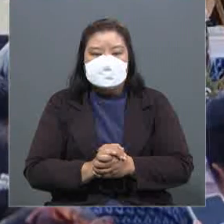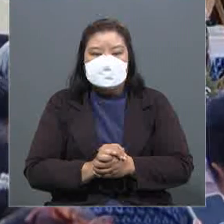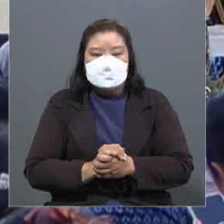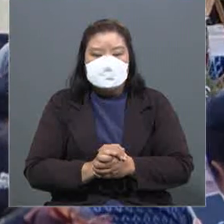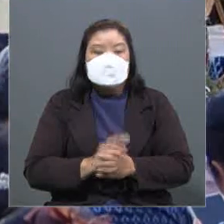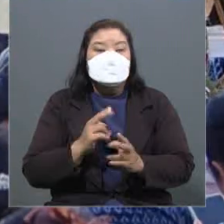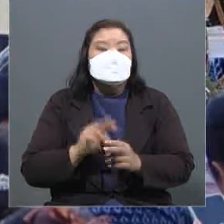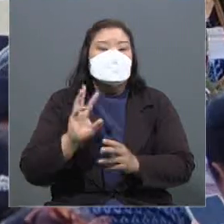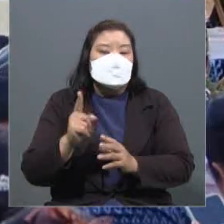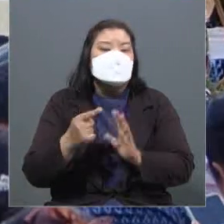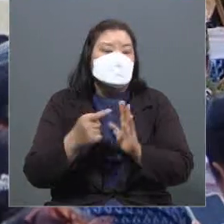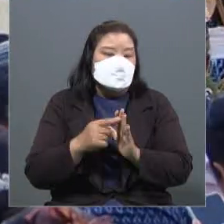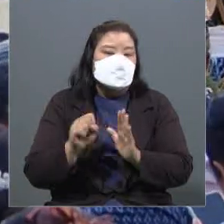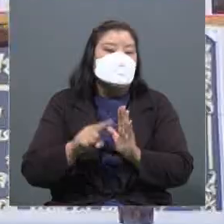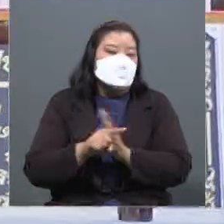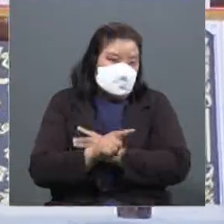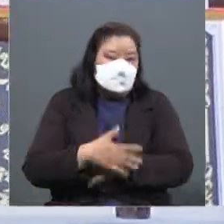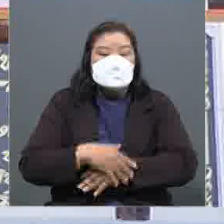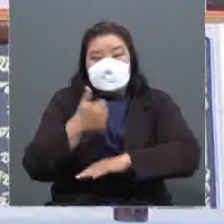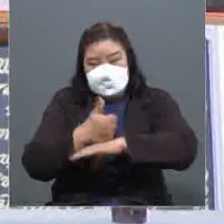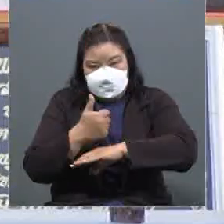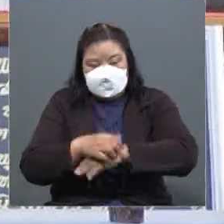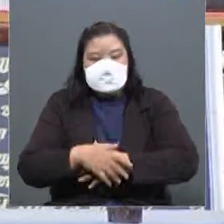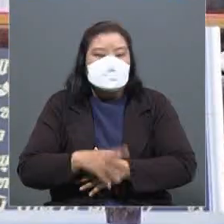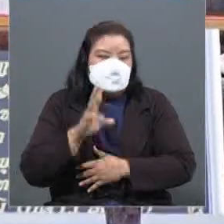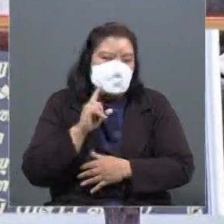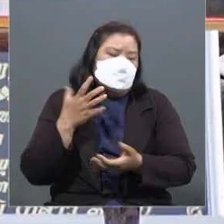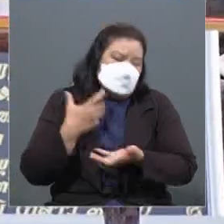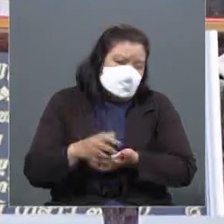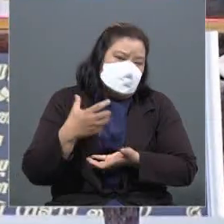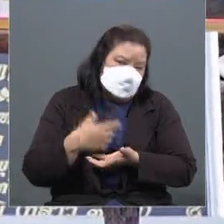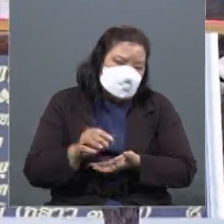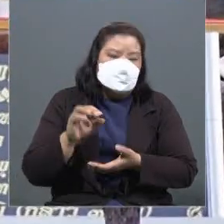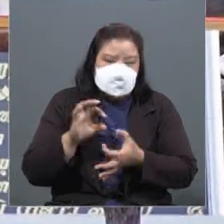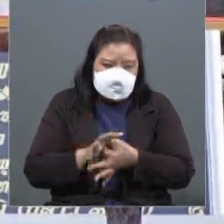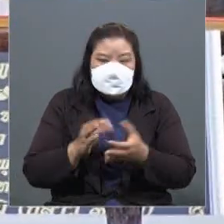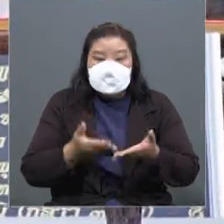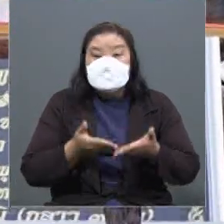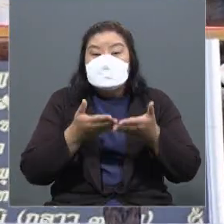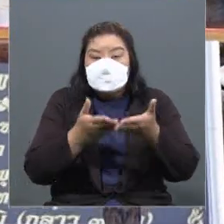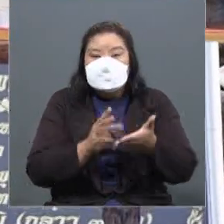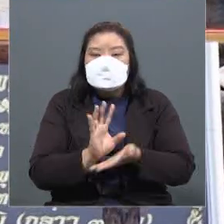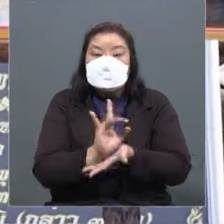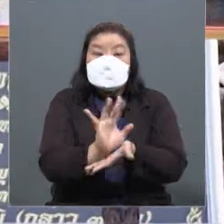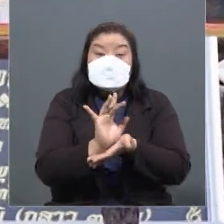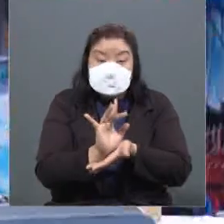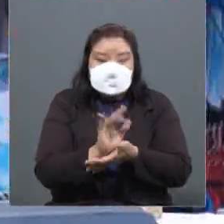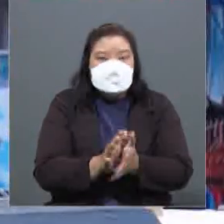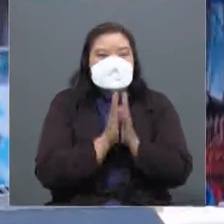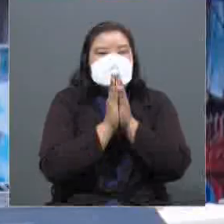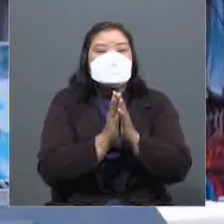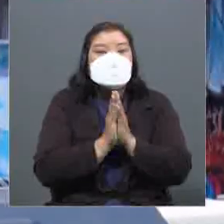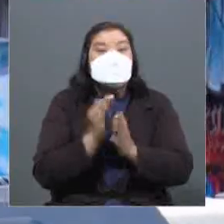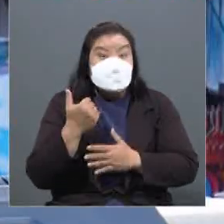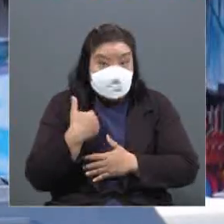นายชูศักดิ์รู้ยิ่งผู้ว่าราชการจังหวัดสกลนครแถลงข่าวจัดงานประเพณีไหลเรือไฟไหว้สาพระยาเต่างอยประจ